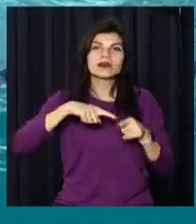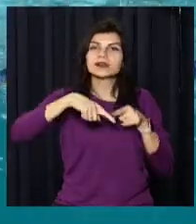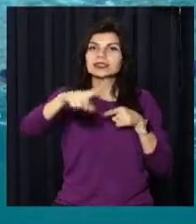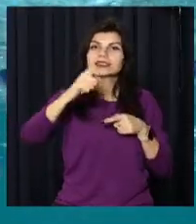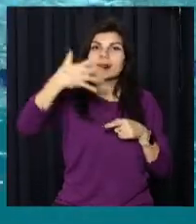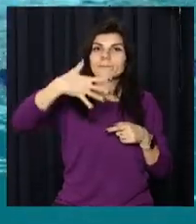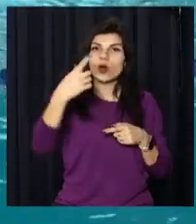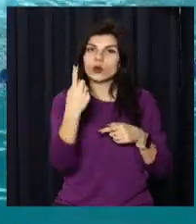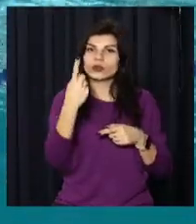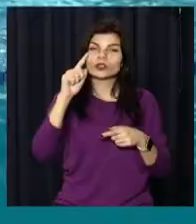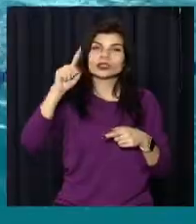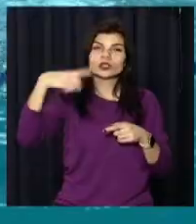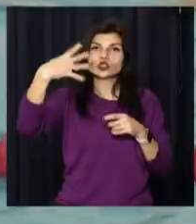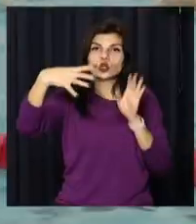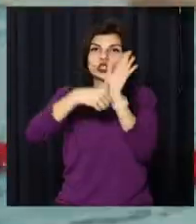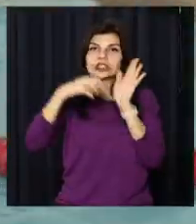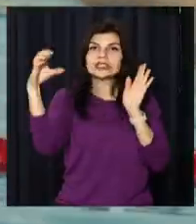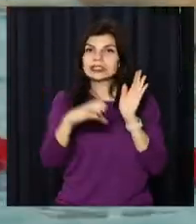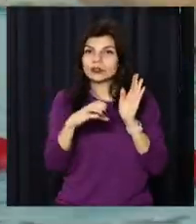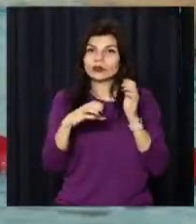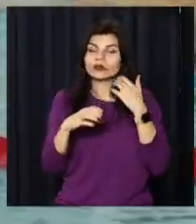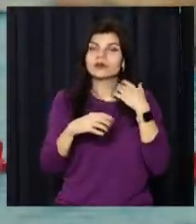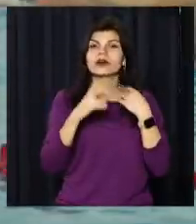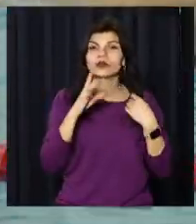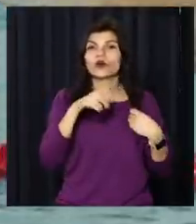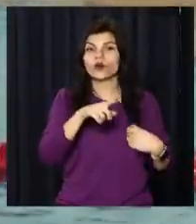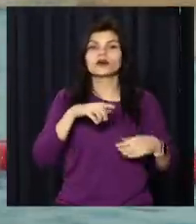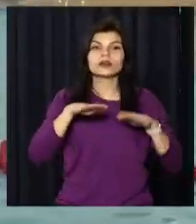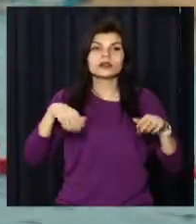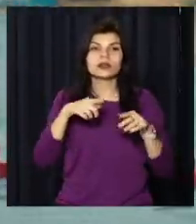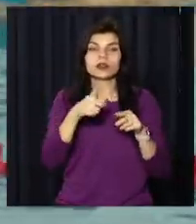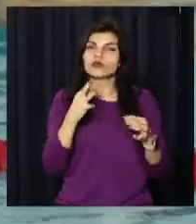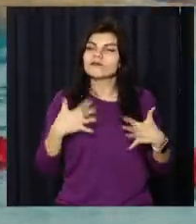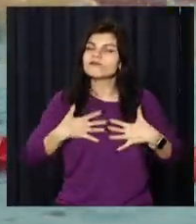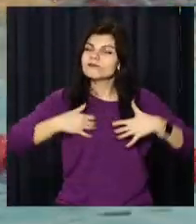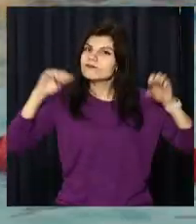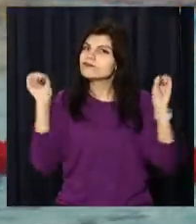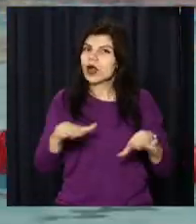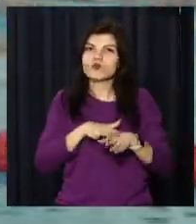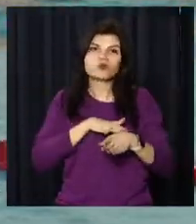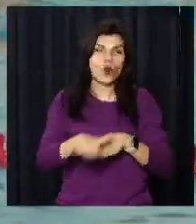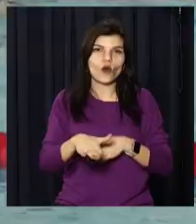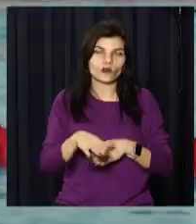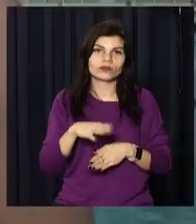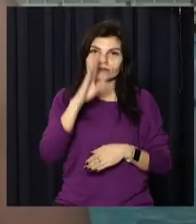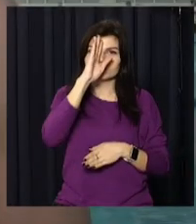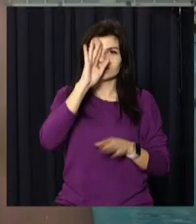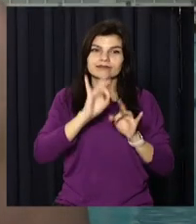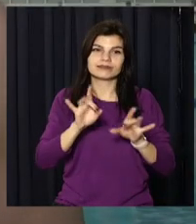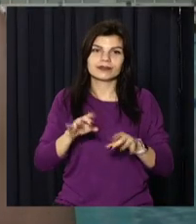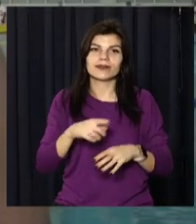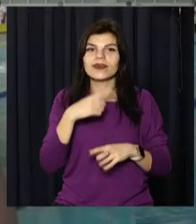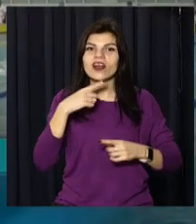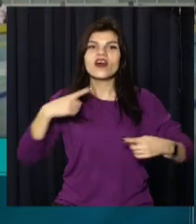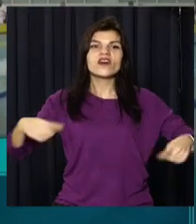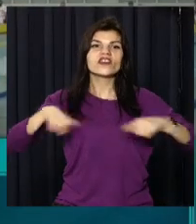за 51,46 секунди. Проте при цьому довелося викластися наповно, зізнається хлопець. На фініші,